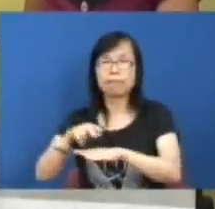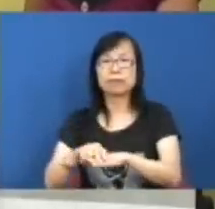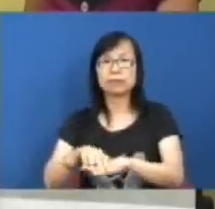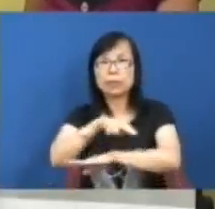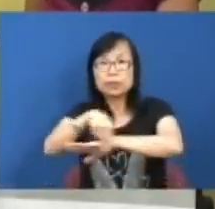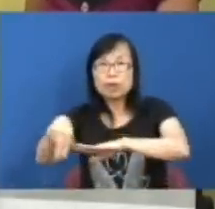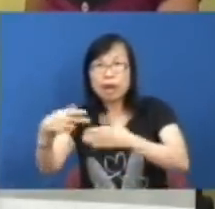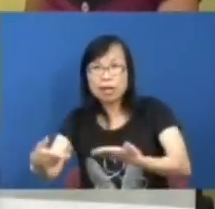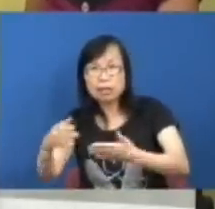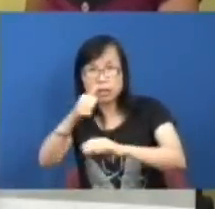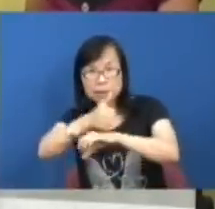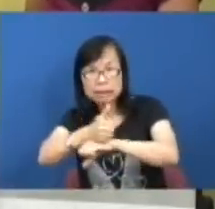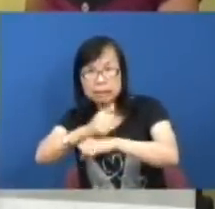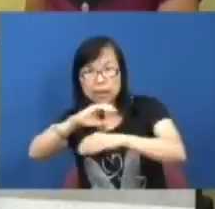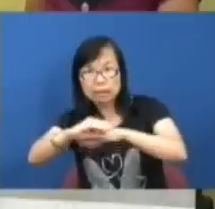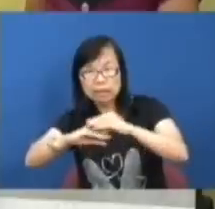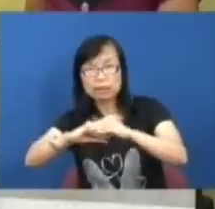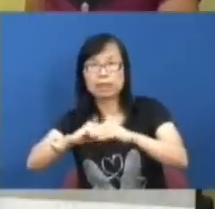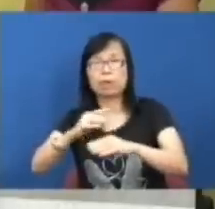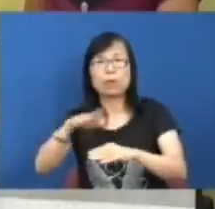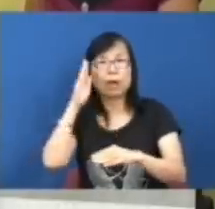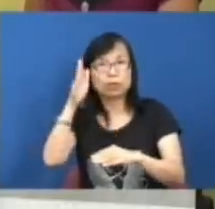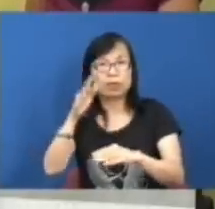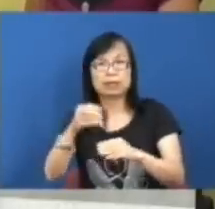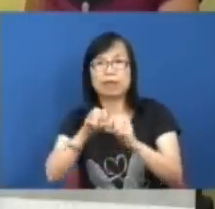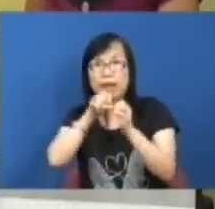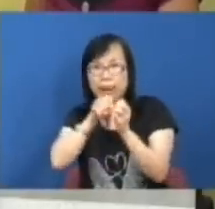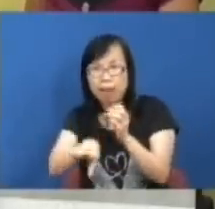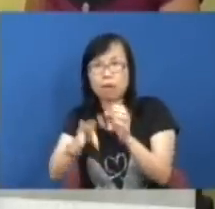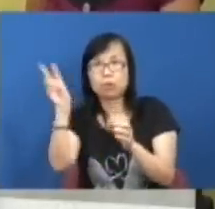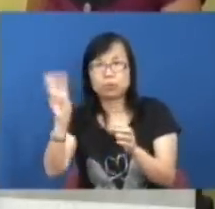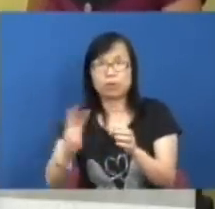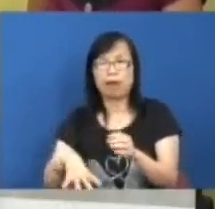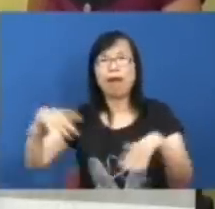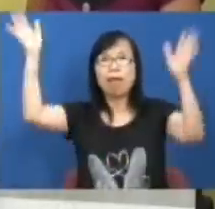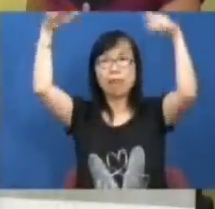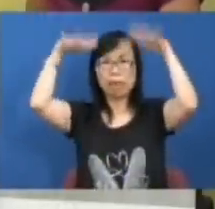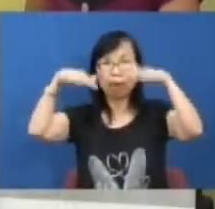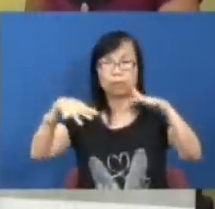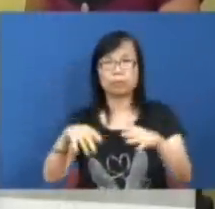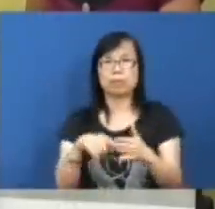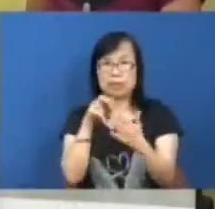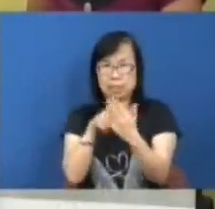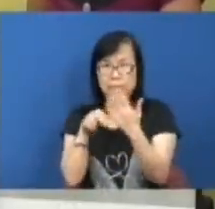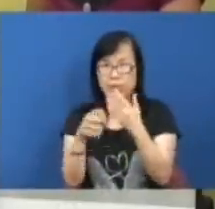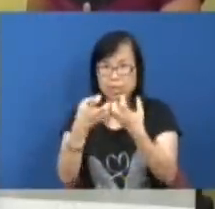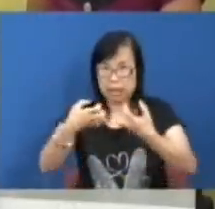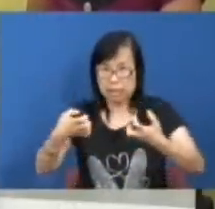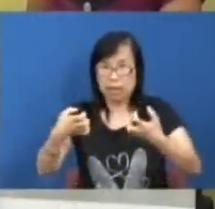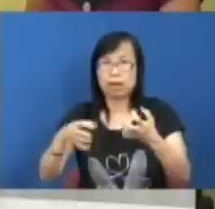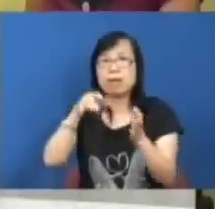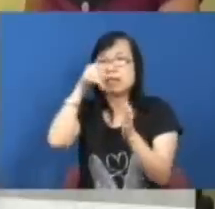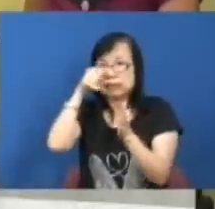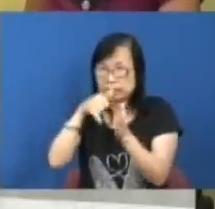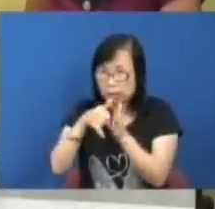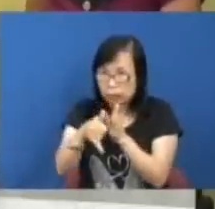類型嘅結構會日後就係滲水嘅位置嚟嘅。一落雨嘅時候咧，就會透過呢一類型嘅裂縫或者空鼓嘅地方走